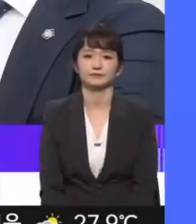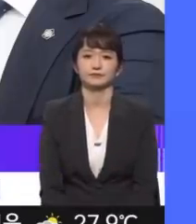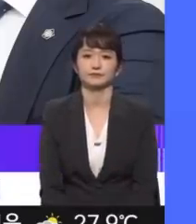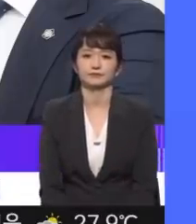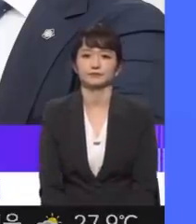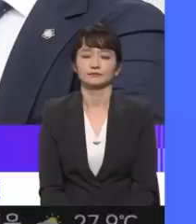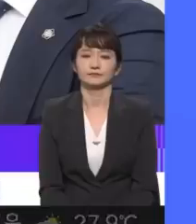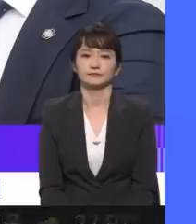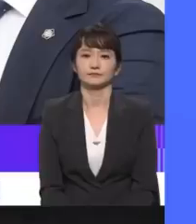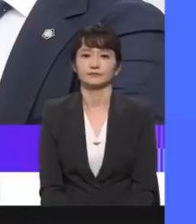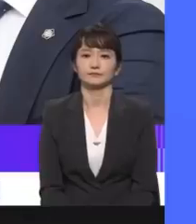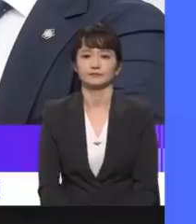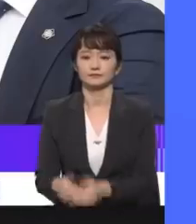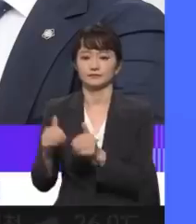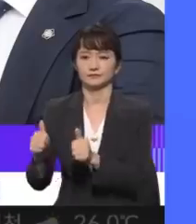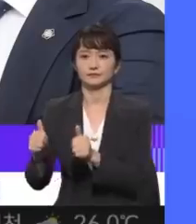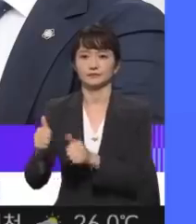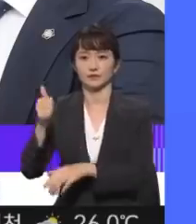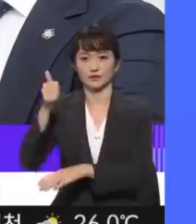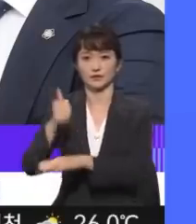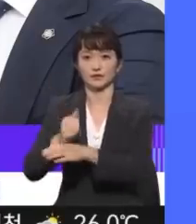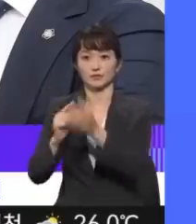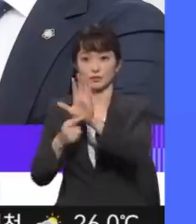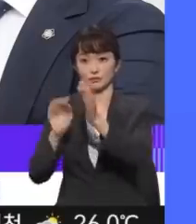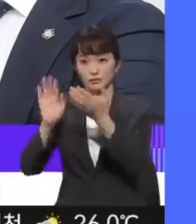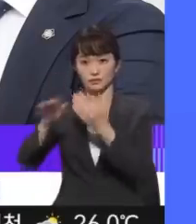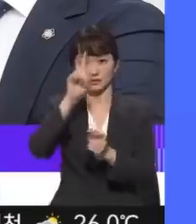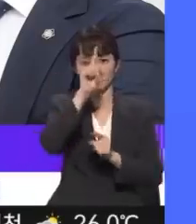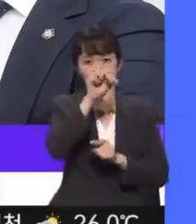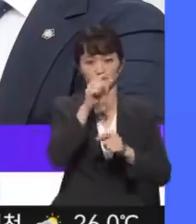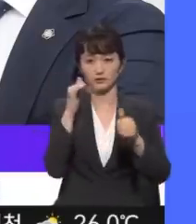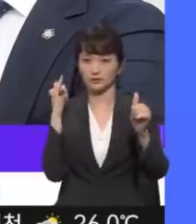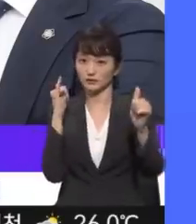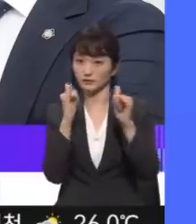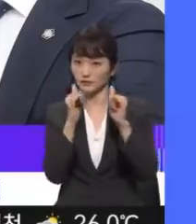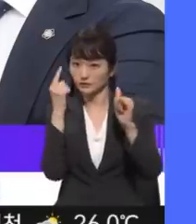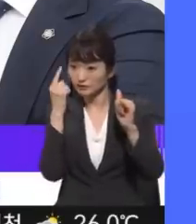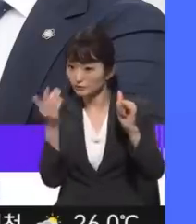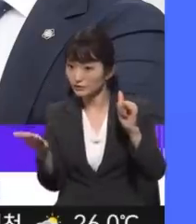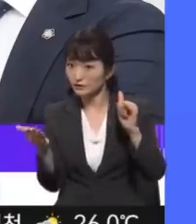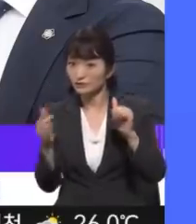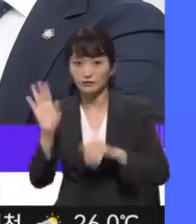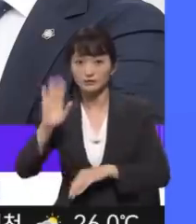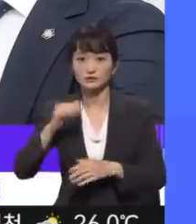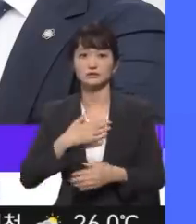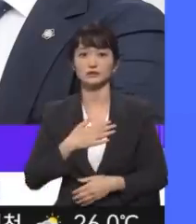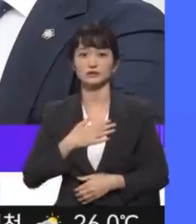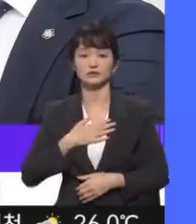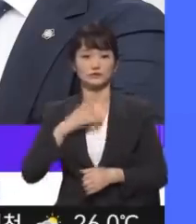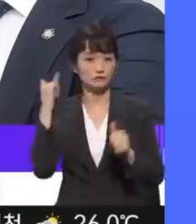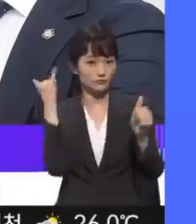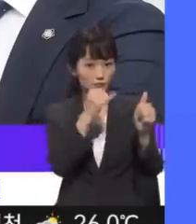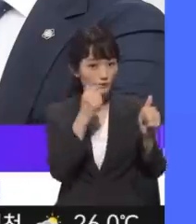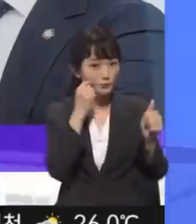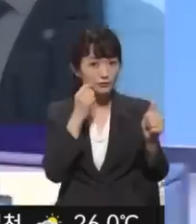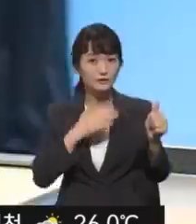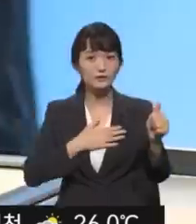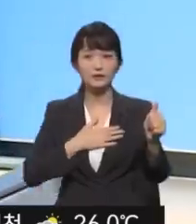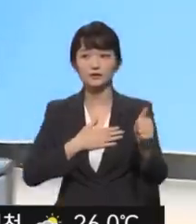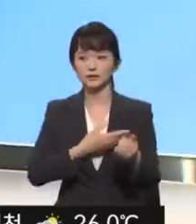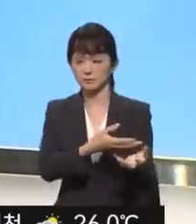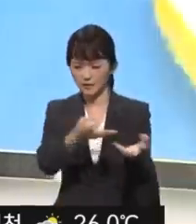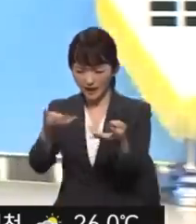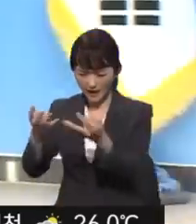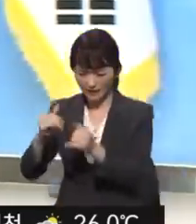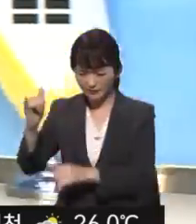혹시 법원에 가처분 결과가 나온 뒤에 인석 전 대표와 연락을 하셨습니까 아뇨 저는 연락을 못해 블랙 오늘 모두 너에게도 너무 많은